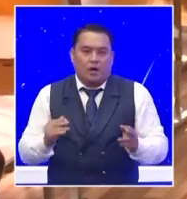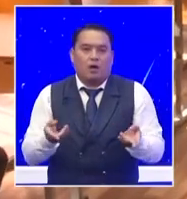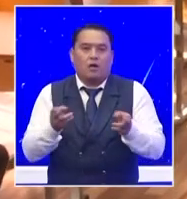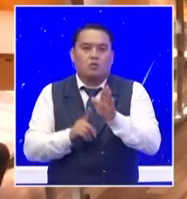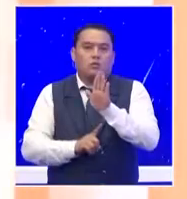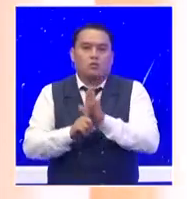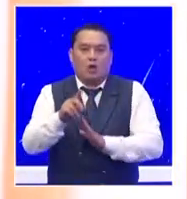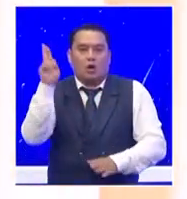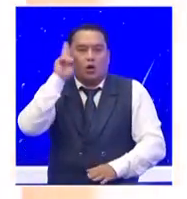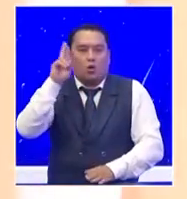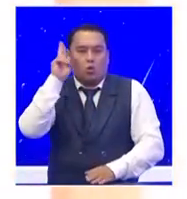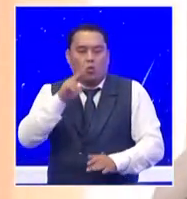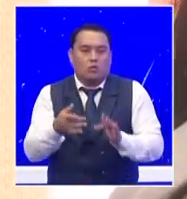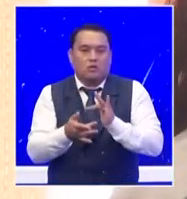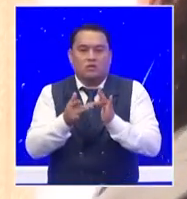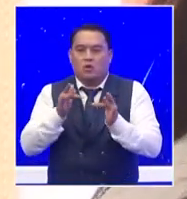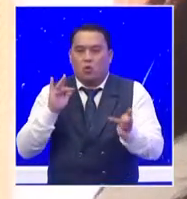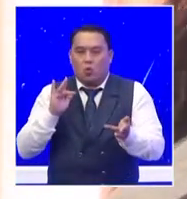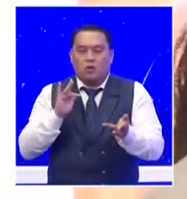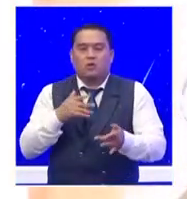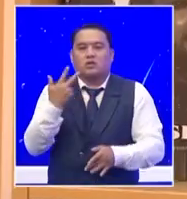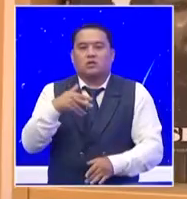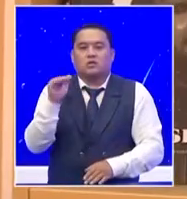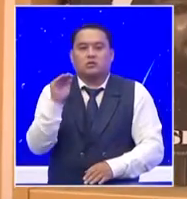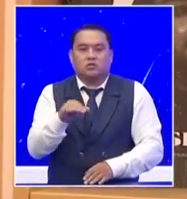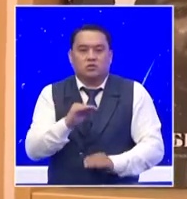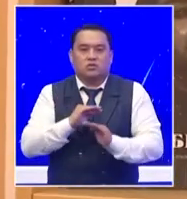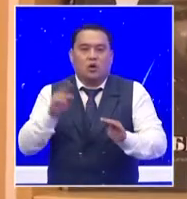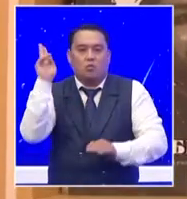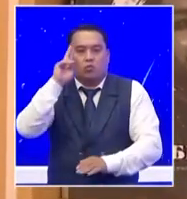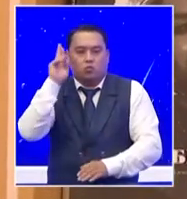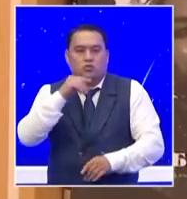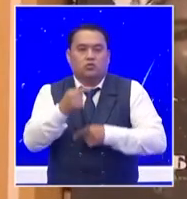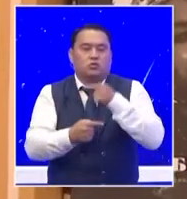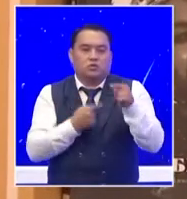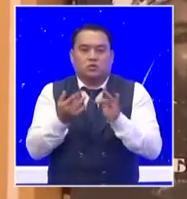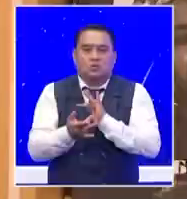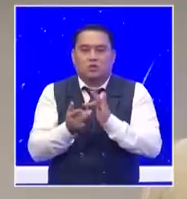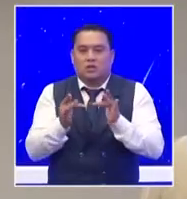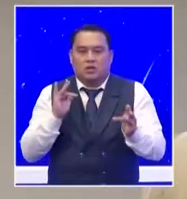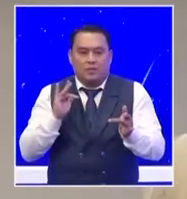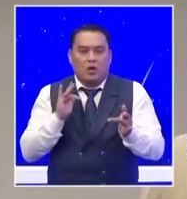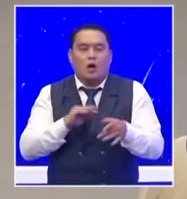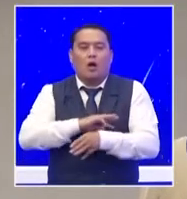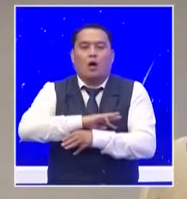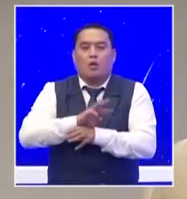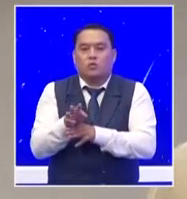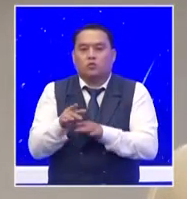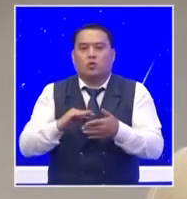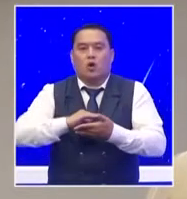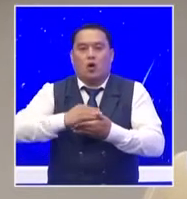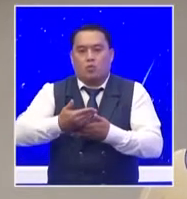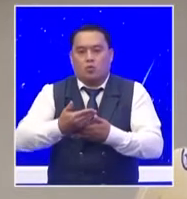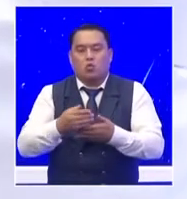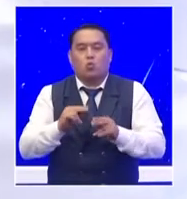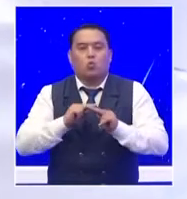начнут грызть гранит науки дистанционно. Почти 30 тысяч учеников будут обучаться через интернет-платформы. Для обеспечения компьютерами учеников